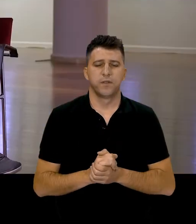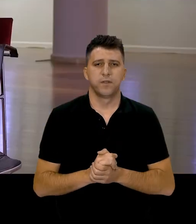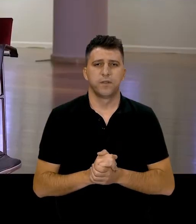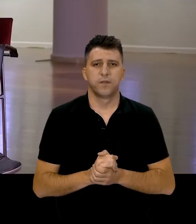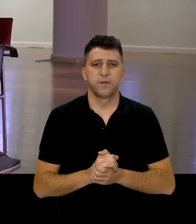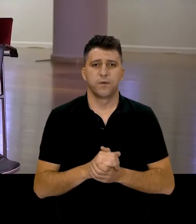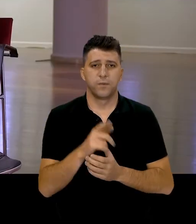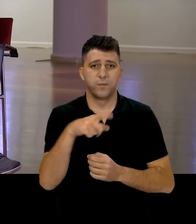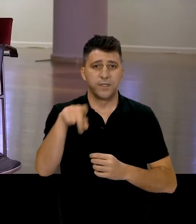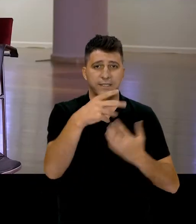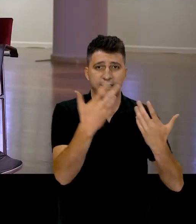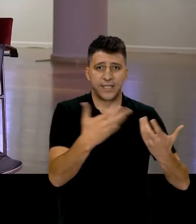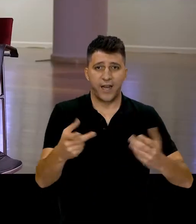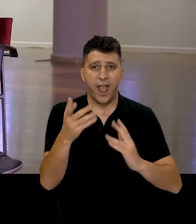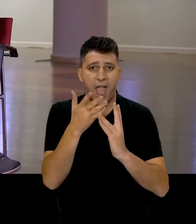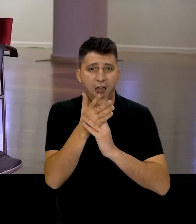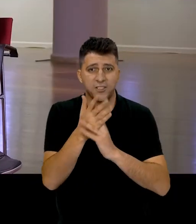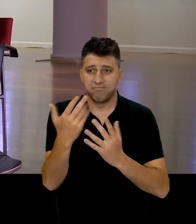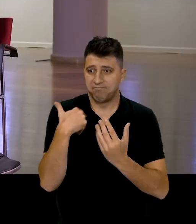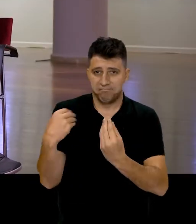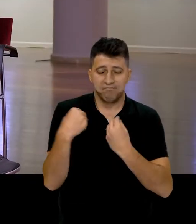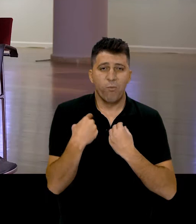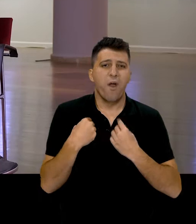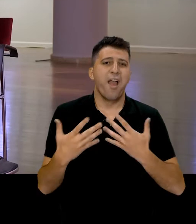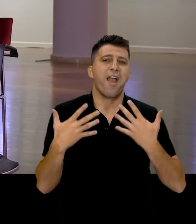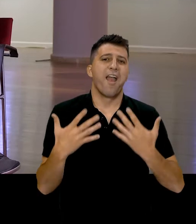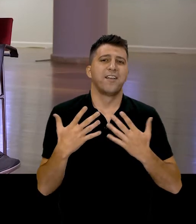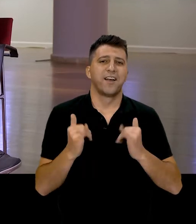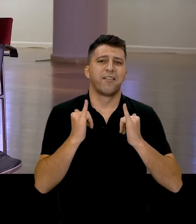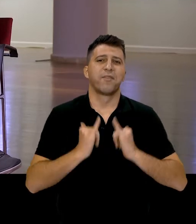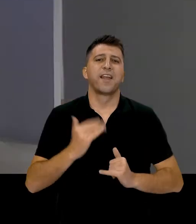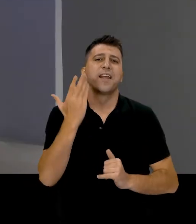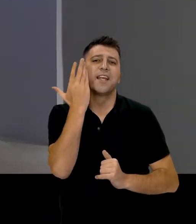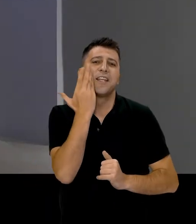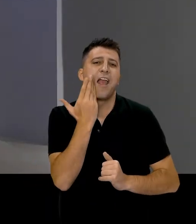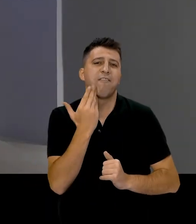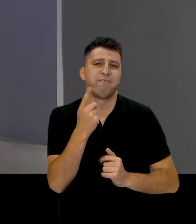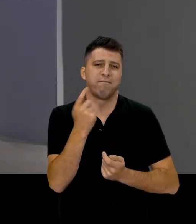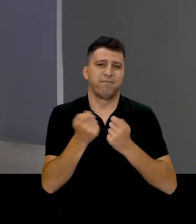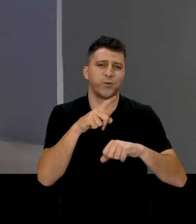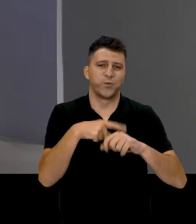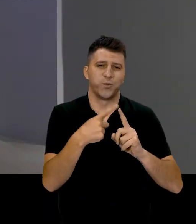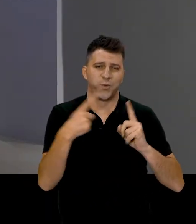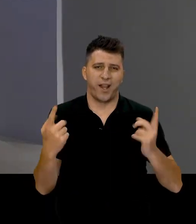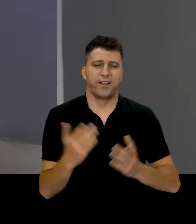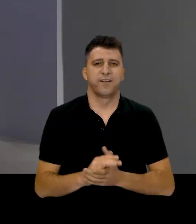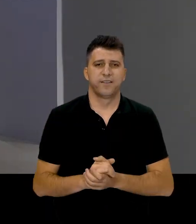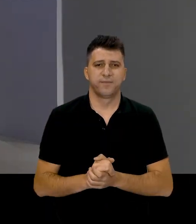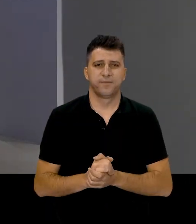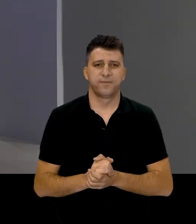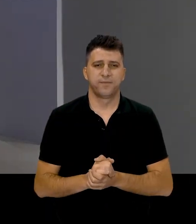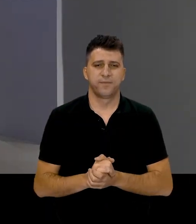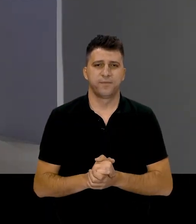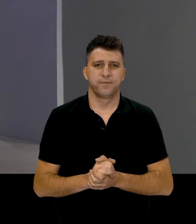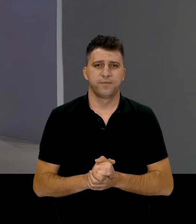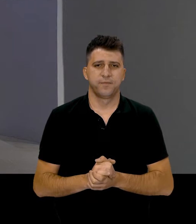sergisi erişilebilir kılmak çok heyecanlı ve keyifli bir süreçti. Seben Ayşe Dayı, Erişilebilir Her